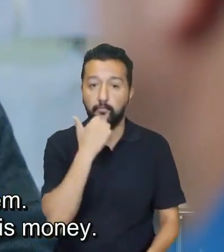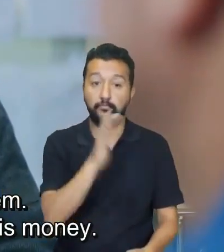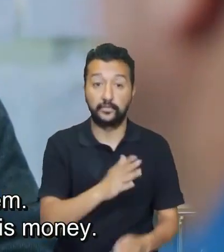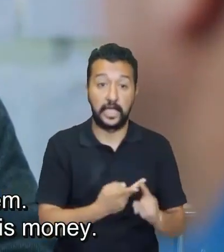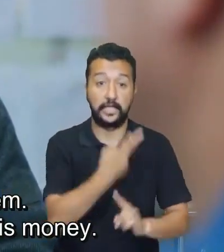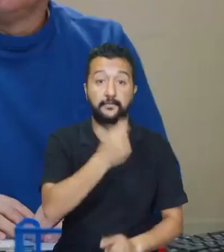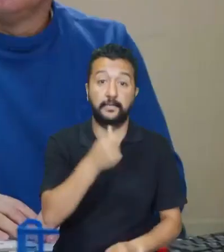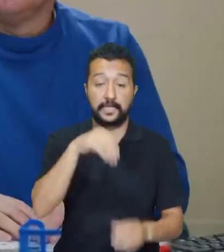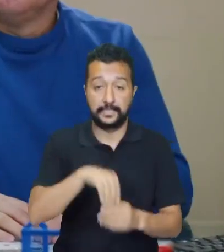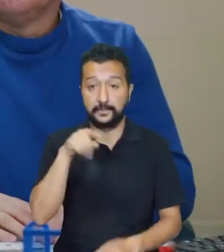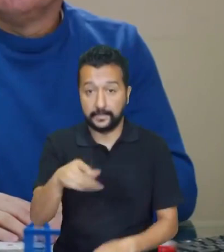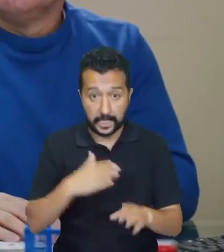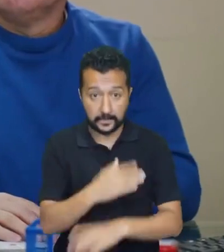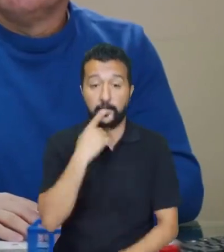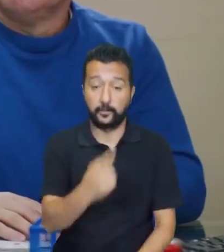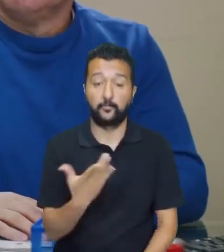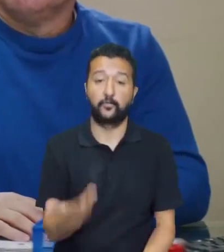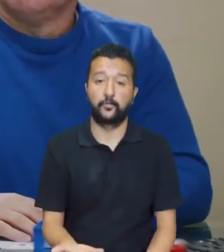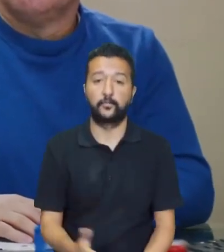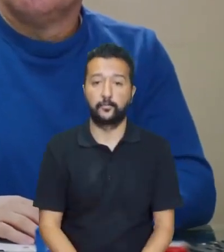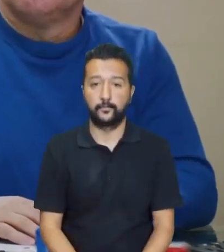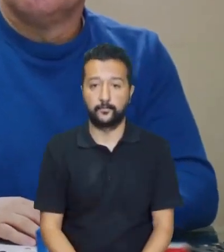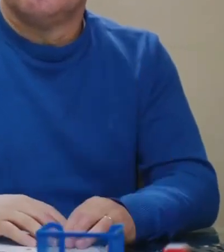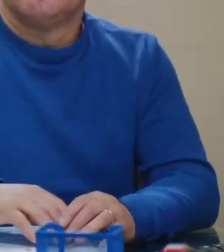blokeyi kaldıracağız bu parayla. Gerçekten konuşuyorum bak.